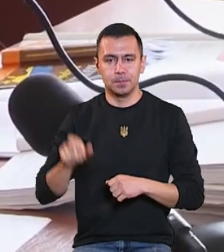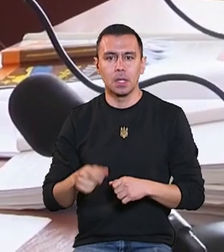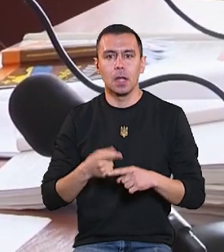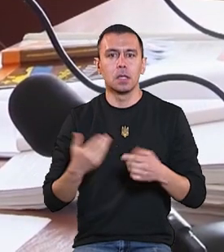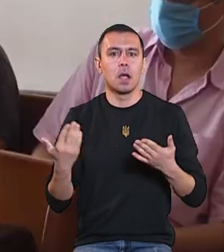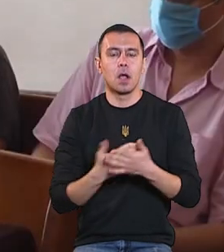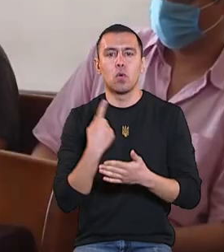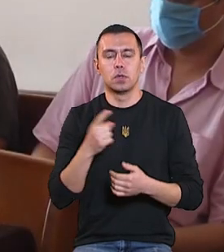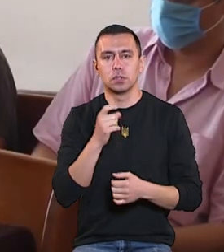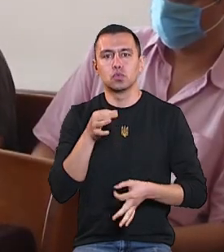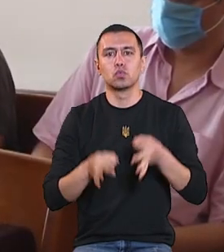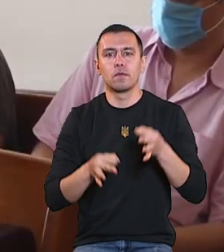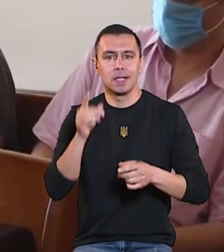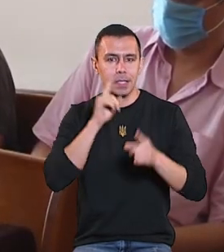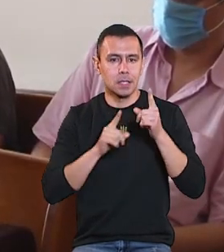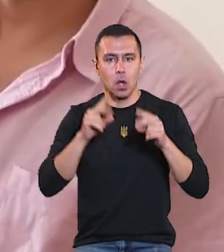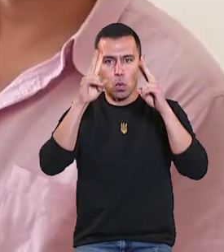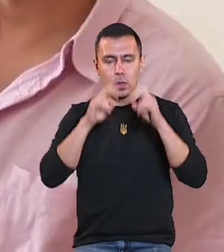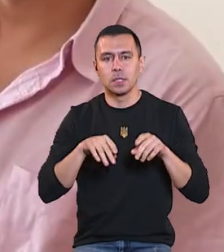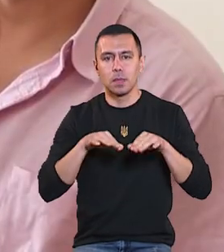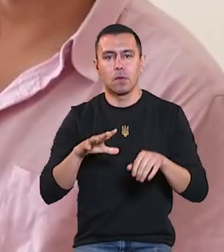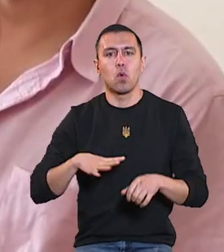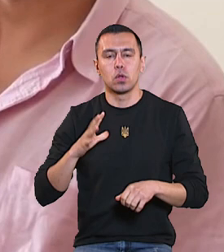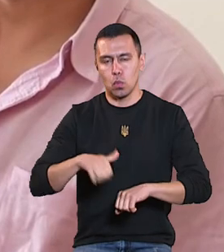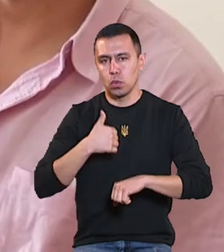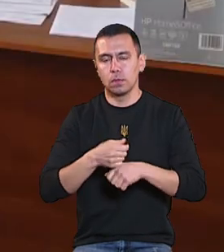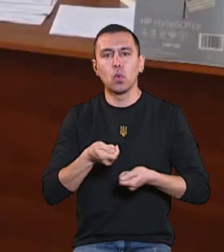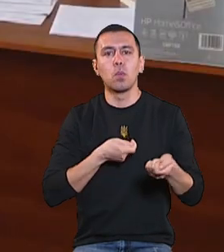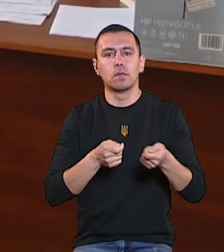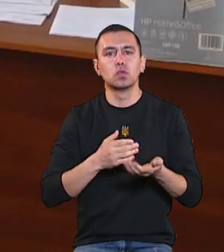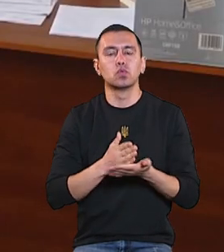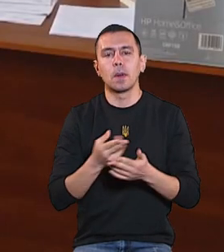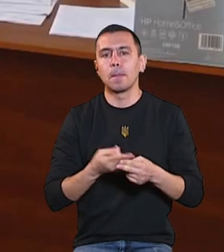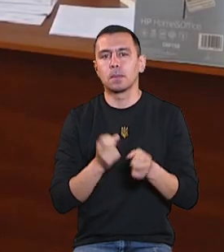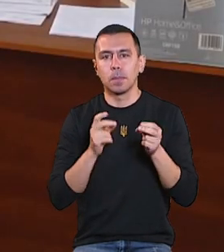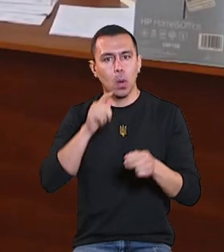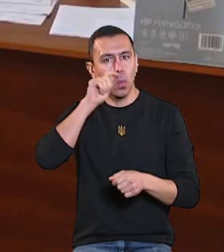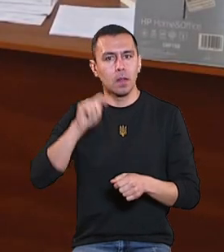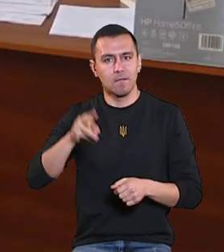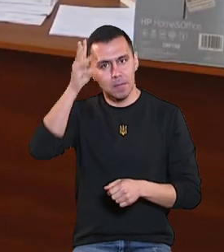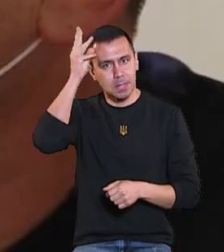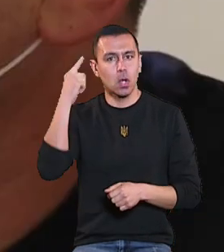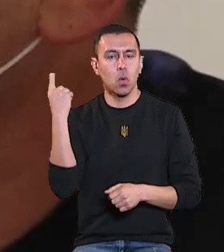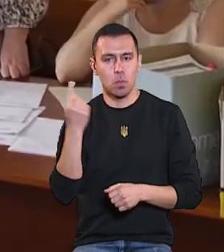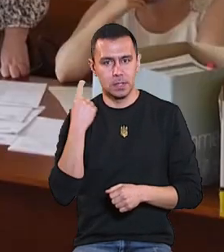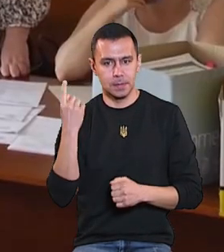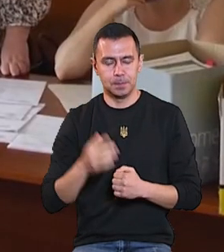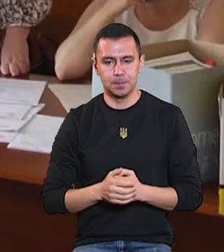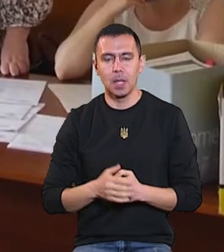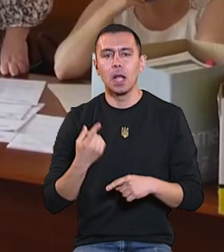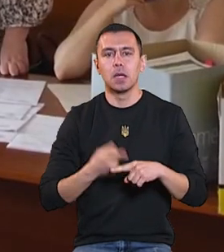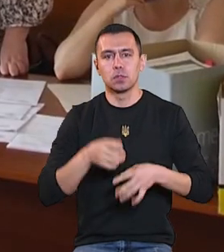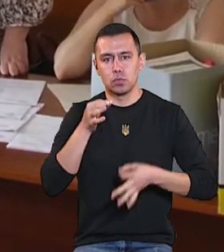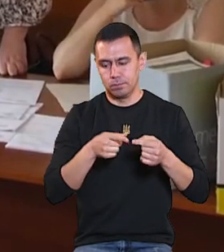кадри одного із судових засідань розгляду справи екс-очільника управління Служби безпеки України у Хмельницькій області Віктора Крайтора. Цей